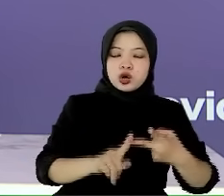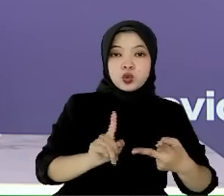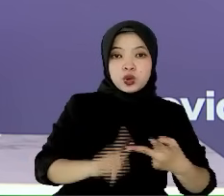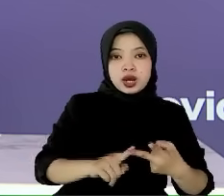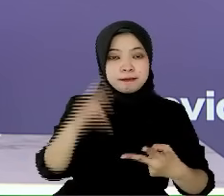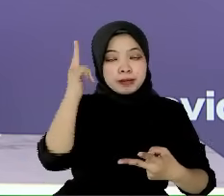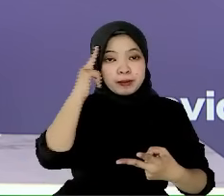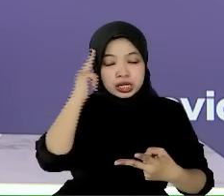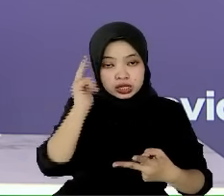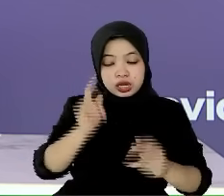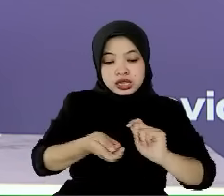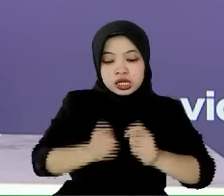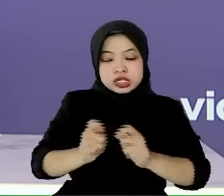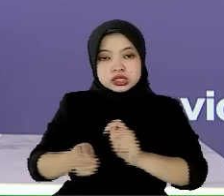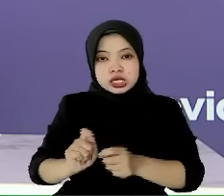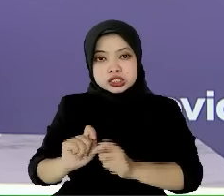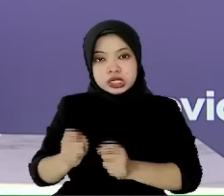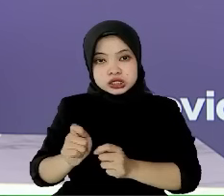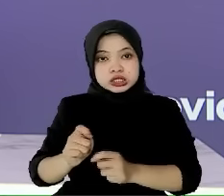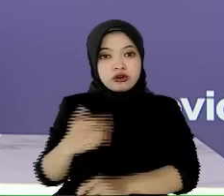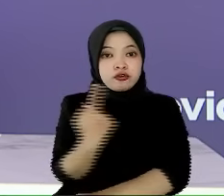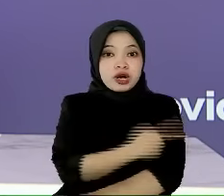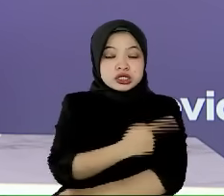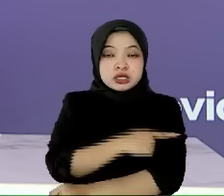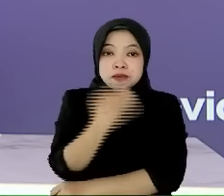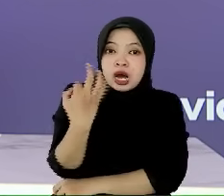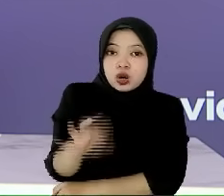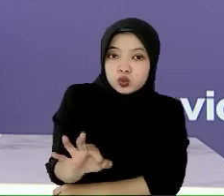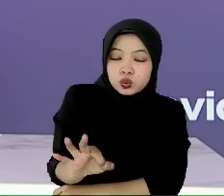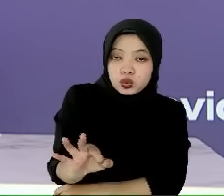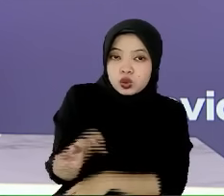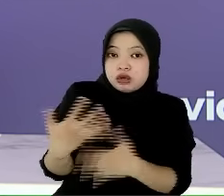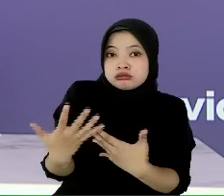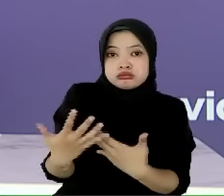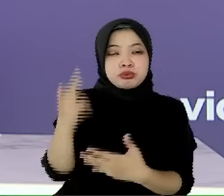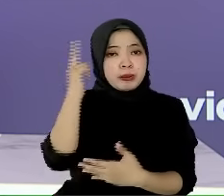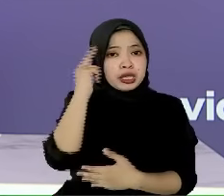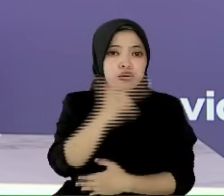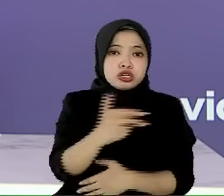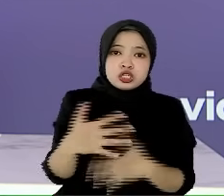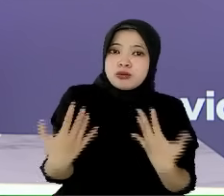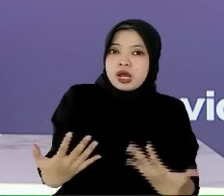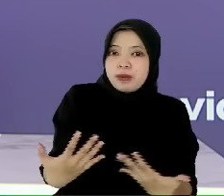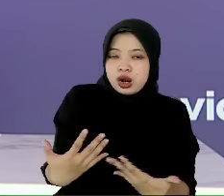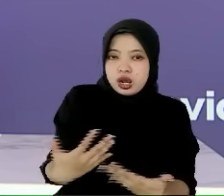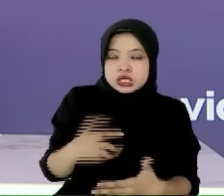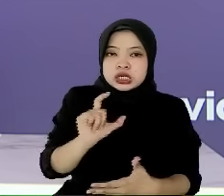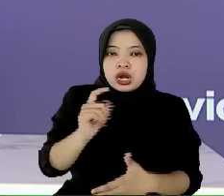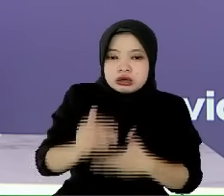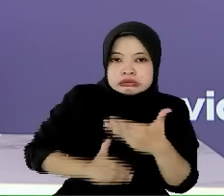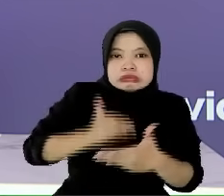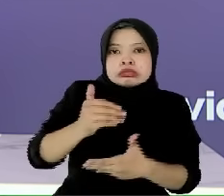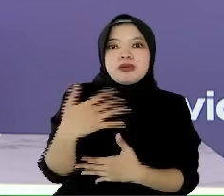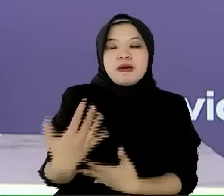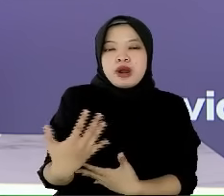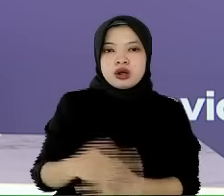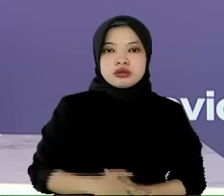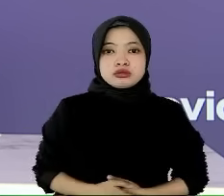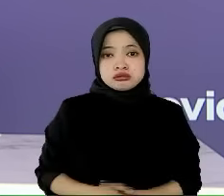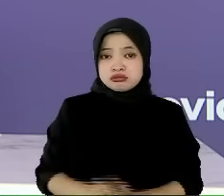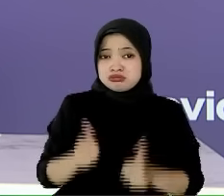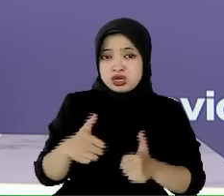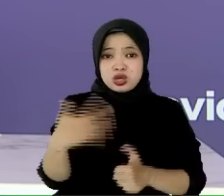merencanakan untuk uji klinis terhadap pil tersebut. Apa yang menjadi pertimbangan pemerintah mengambil langkah tersebut?